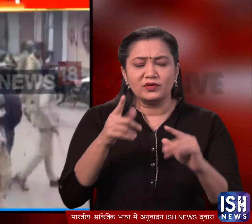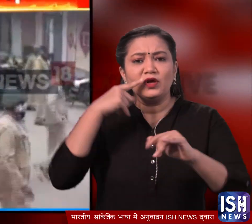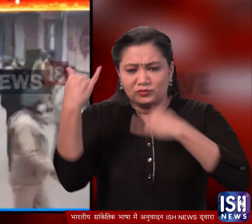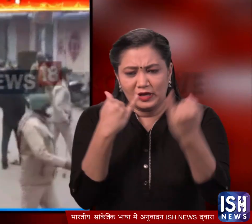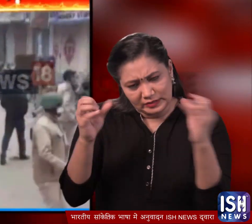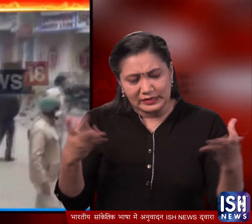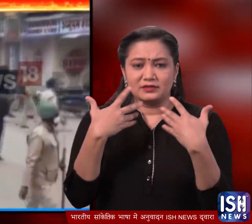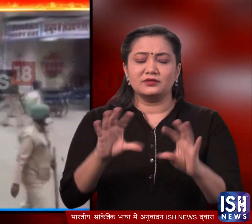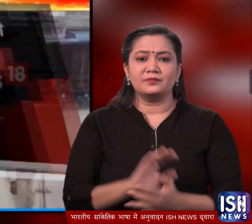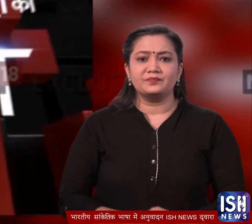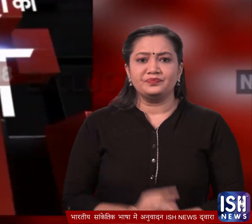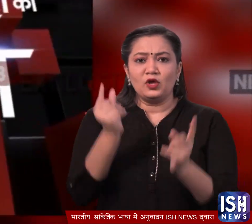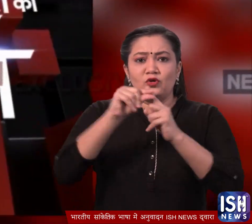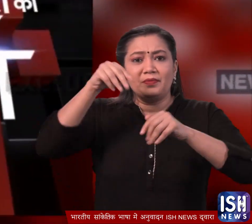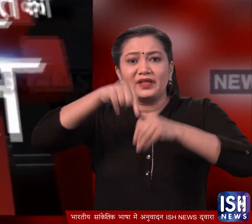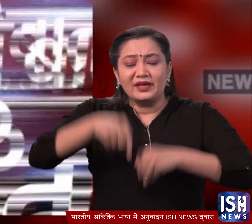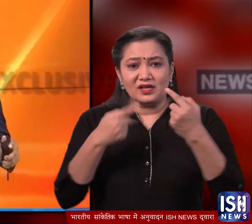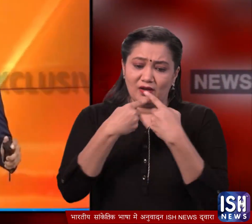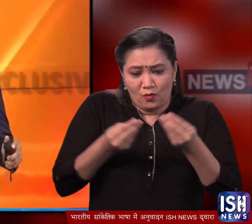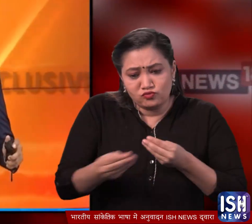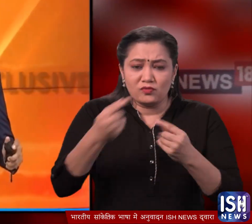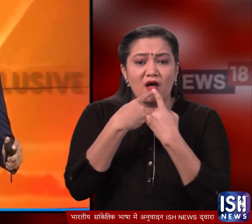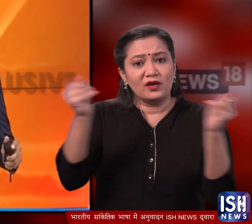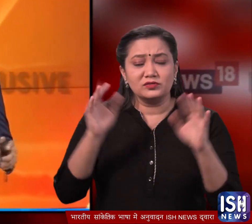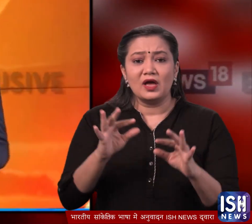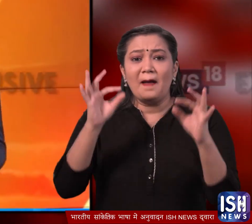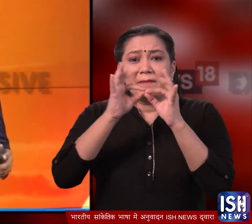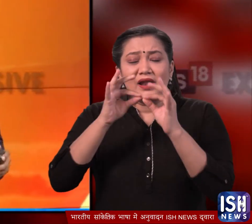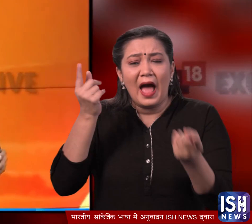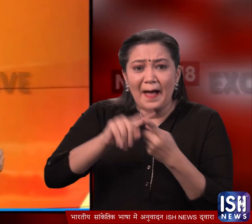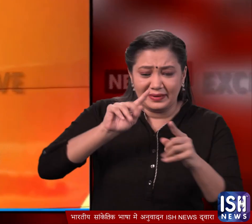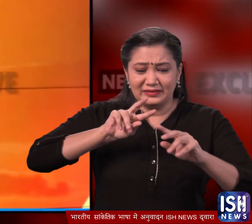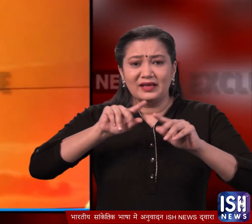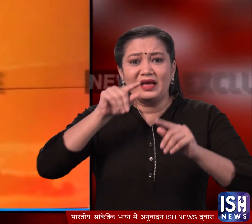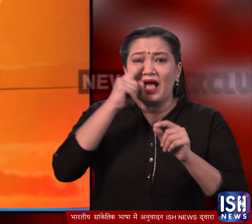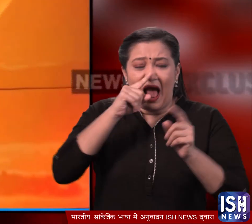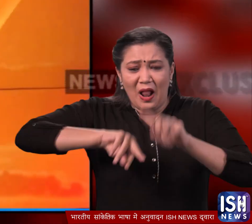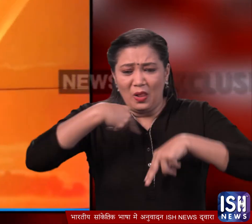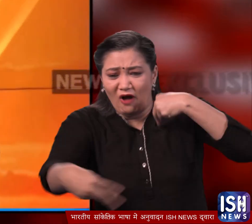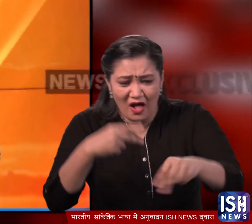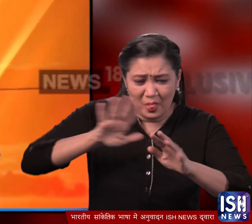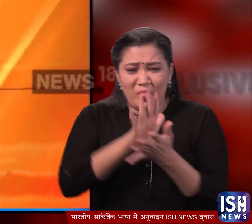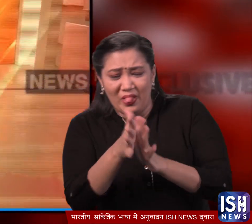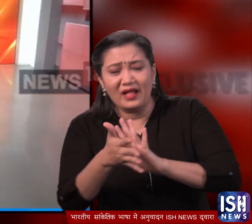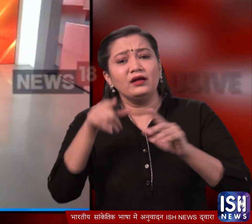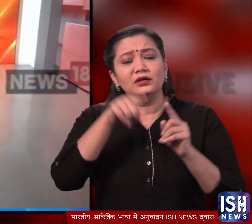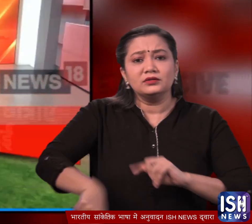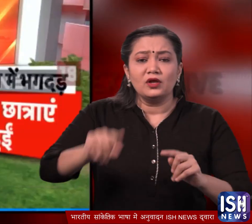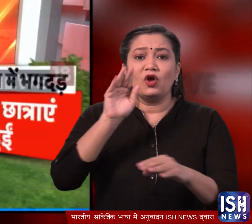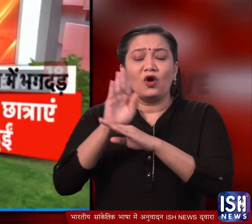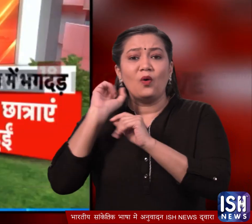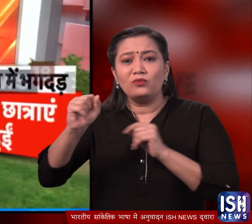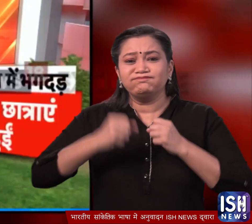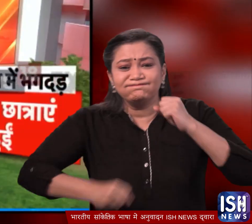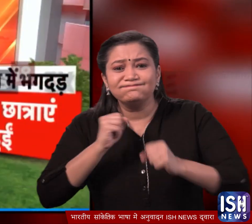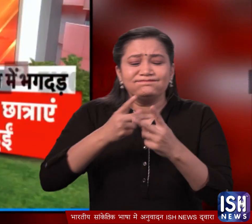दर्ज कर हमलावरों की तलाश शुरू कर दी। यूपी में चुनाव का ऐलान भी होने वाला है, लिहाजा बरेली की भगदड़ पर सियासी घमासान शुरू होते देर नहीं लगी, क्योंकि वहां